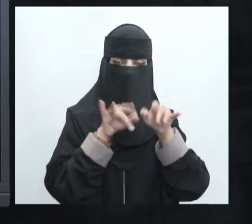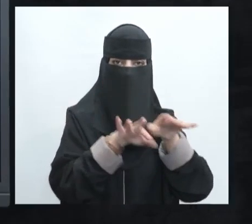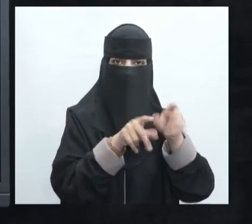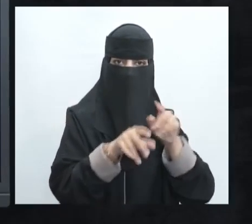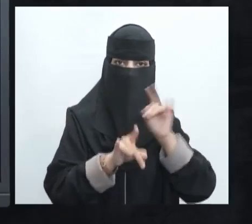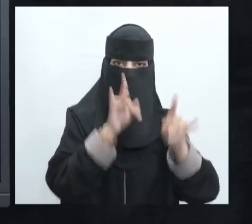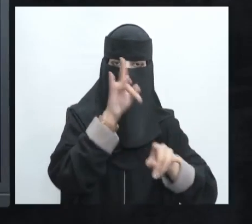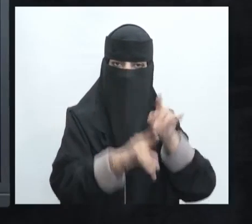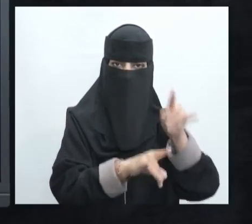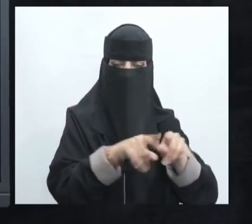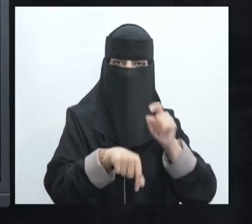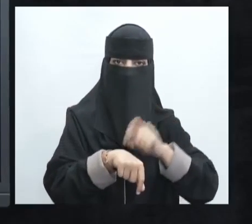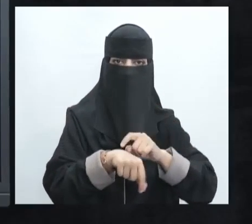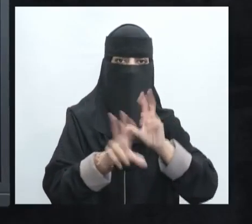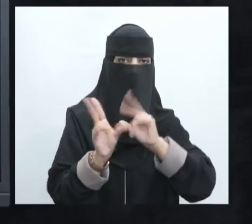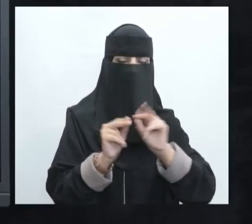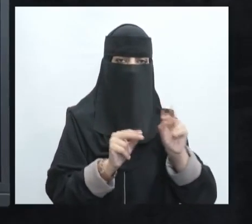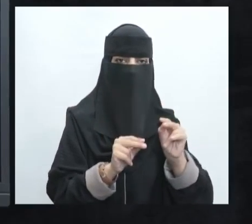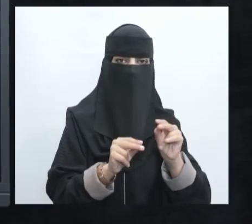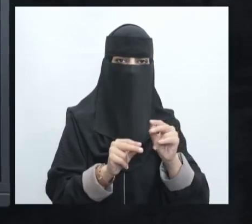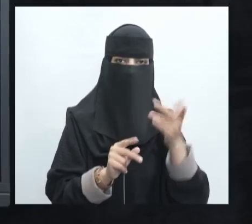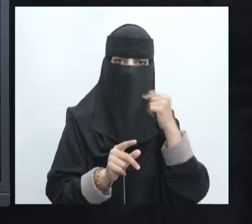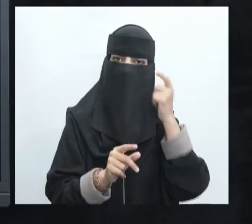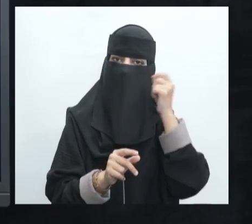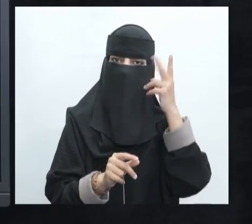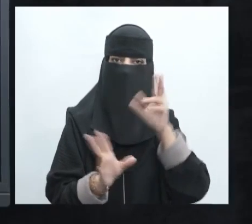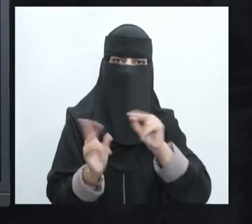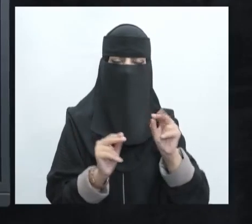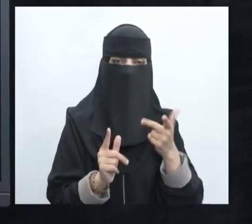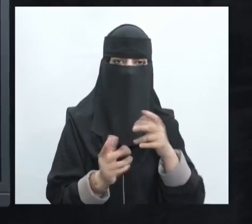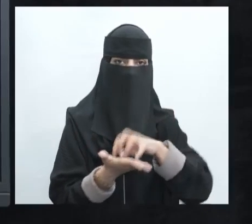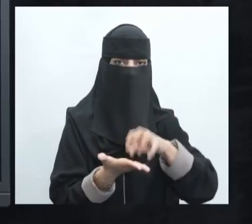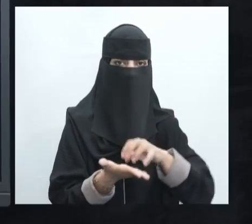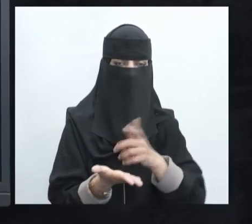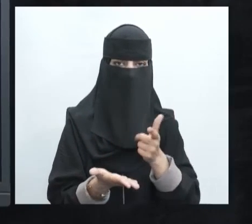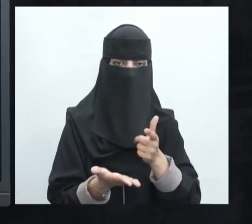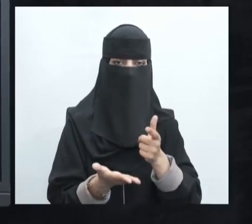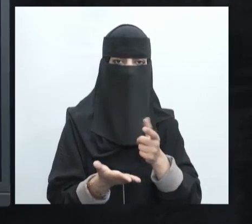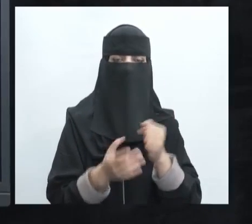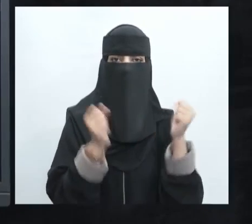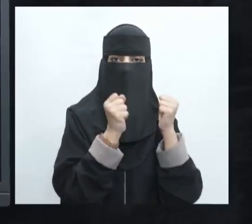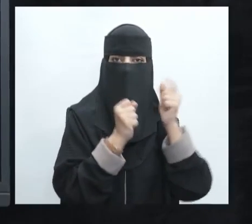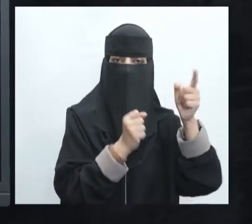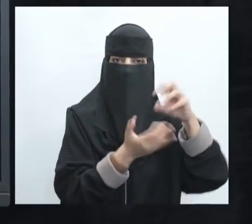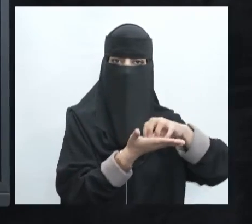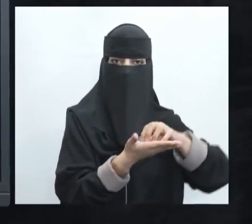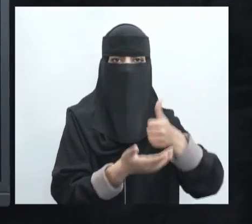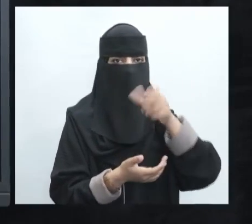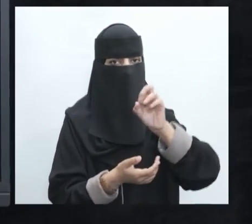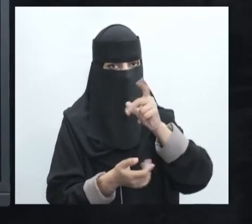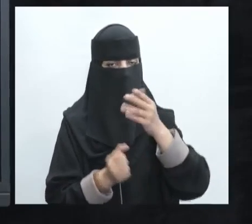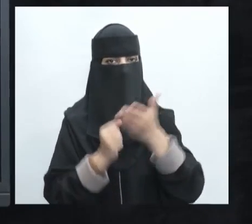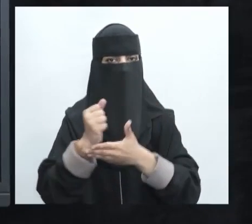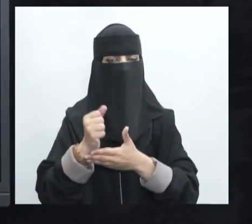فيها أوقاتهم، مثل من يعدد لي على سبيل المثال؟ أحسنتم، الطائف أو